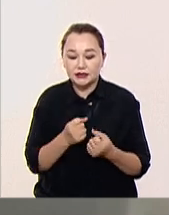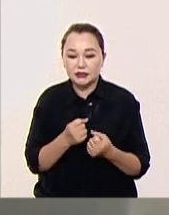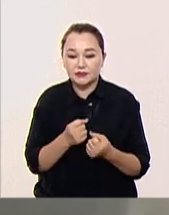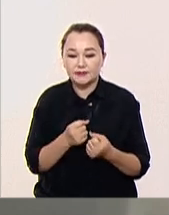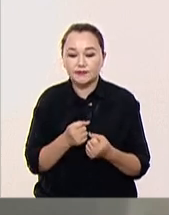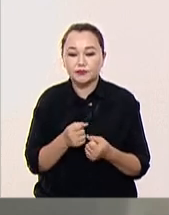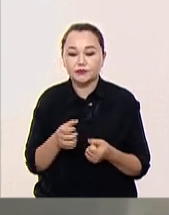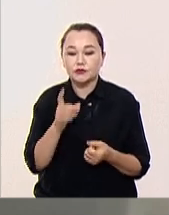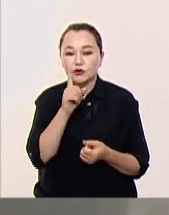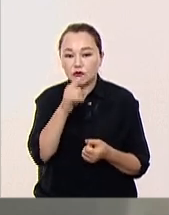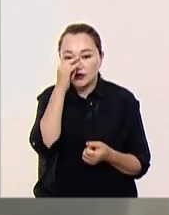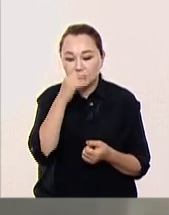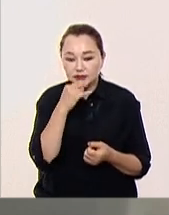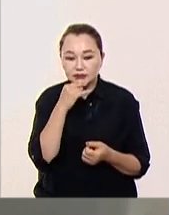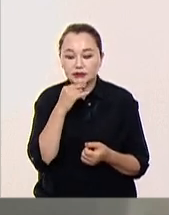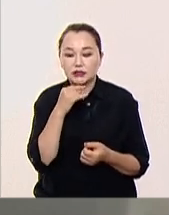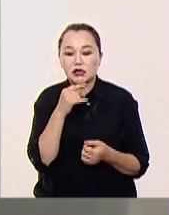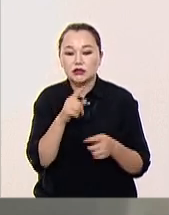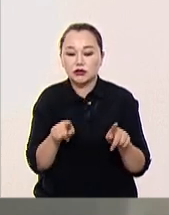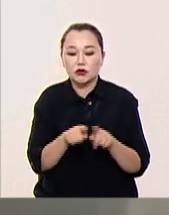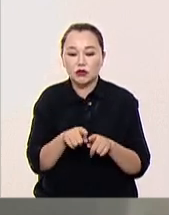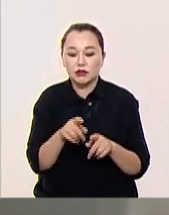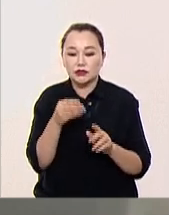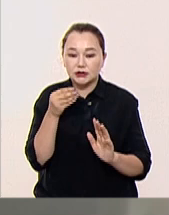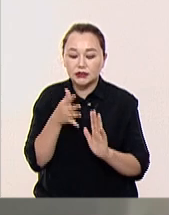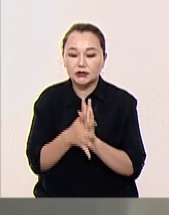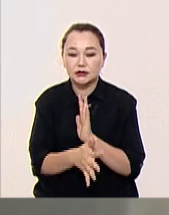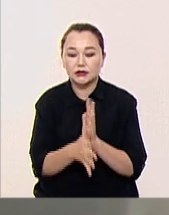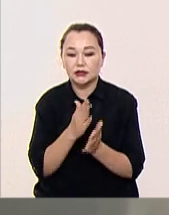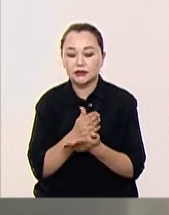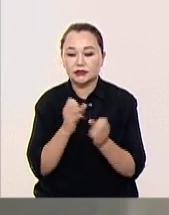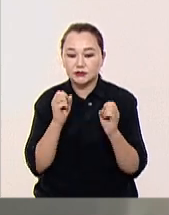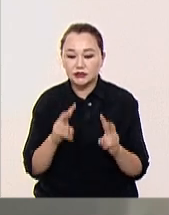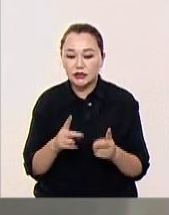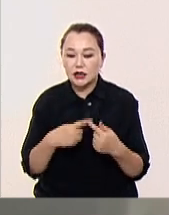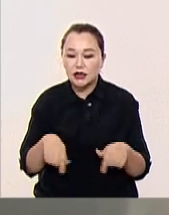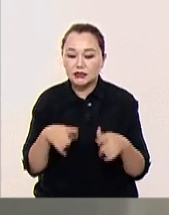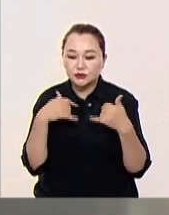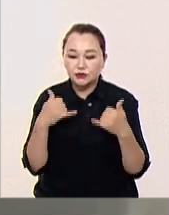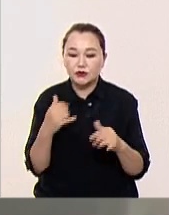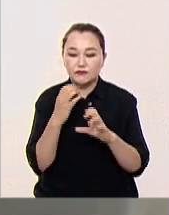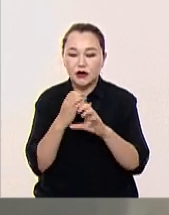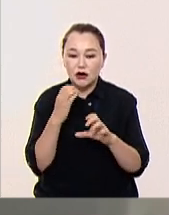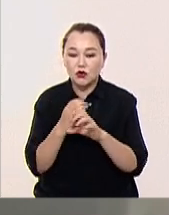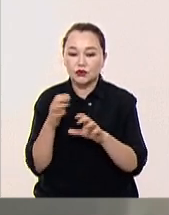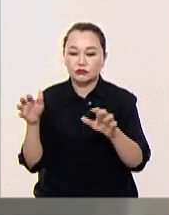Бірақ Қазақстан үкіметі сондай шығын жасай отырып, арнайы ұйымдастырып отырып, вагон огын қып,